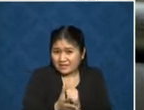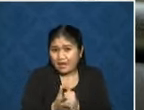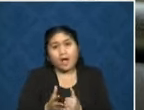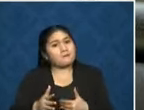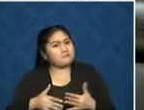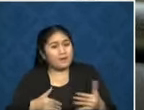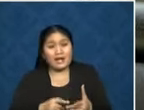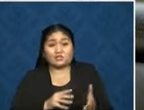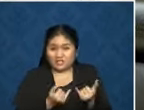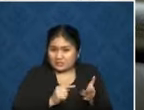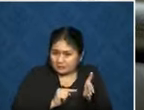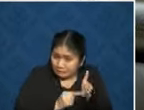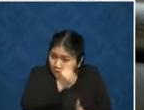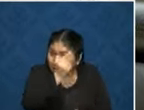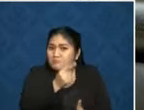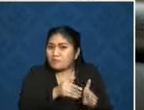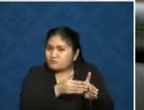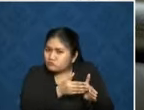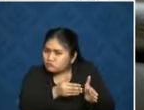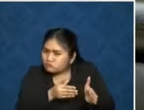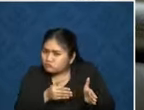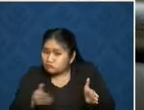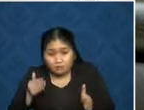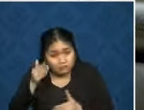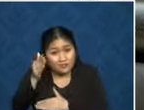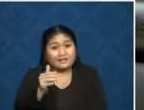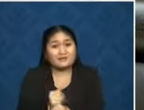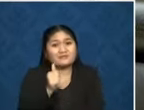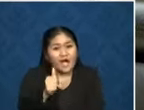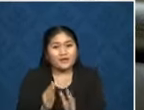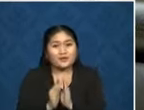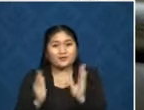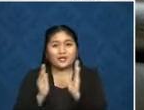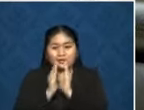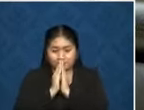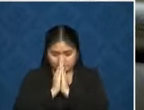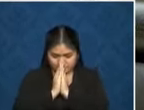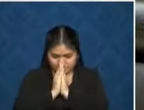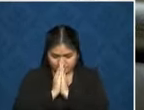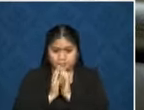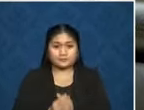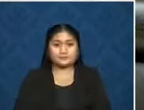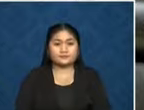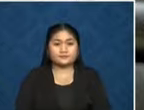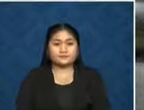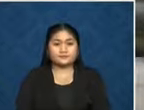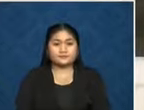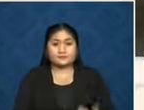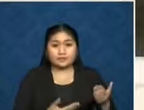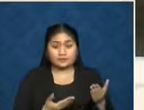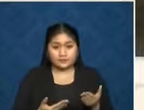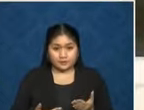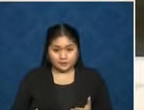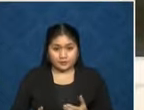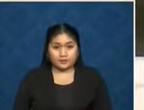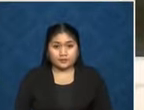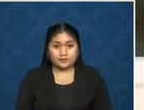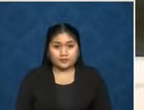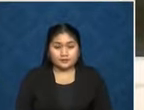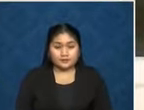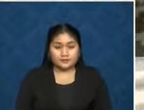งต้นนี่คือสารตั้งต้นที่จะทำให้เราไปถึงวันข้างหน้าได้ขอบพระคุณมากครับท่านประธาน ขอบคุณครับเชิญท่านอภิสิทธิ์ไล่ศัตรู